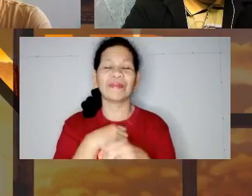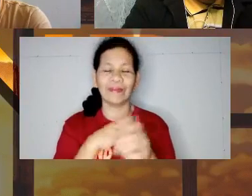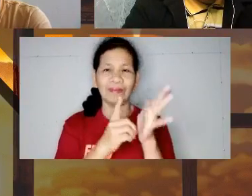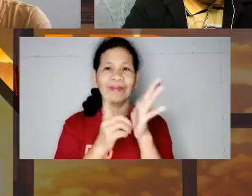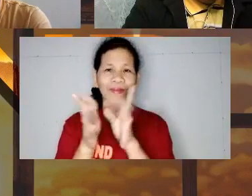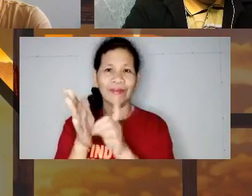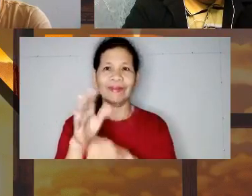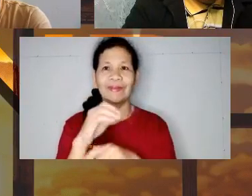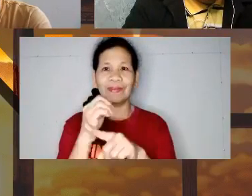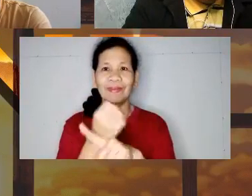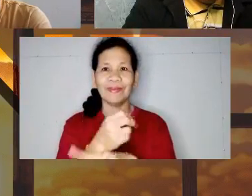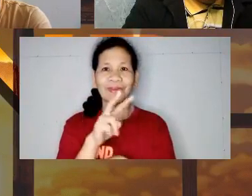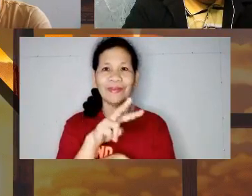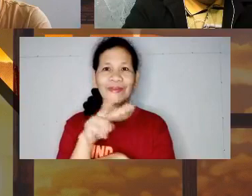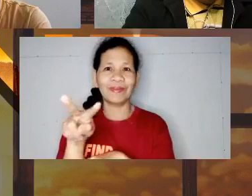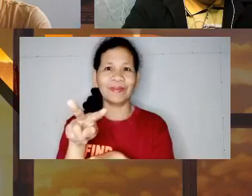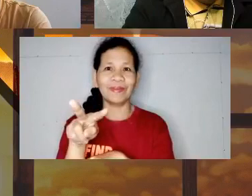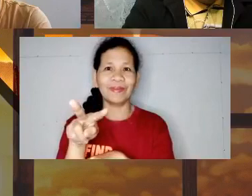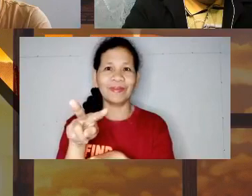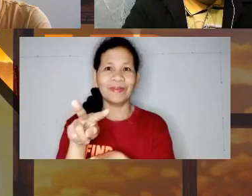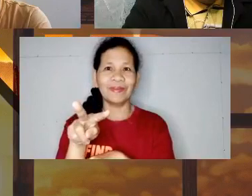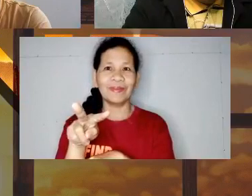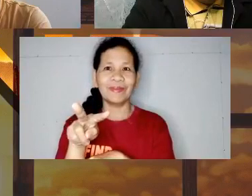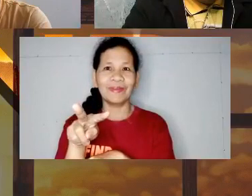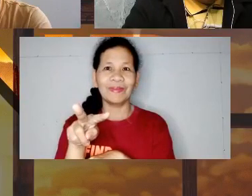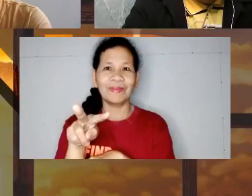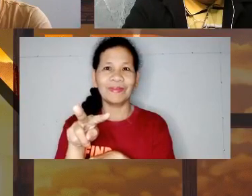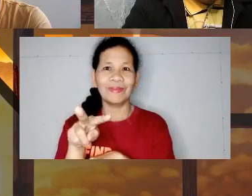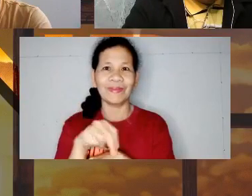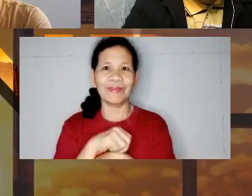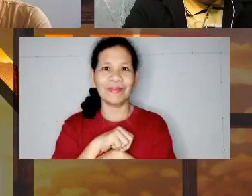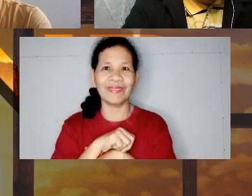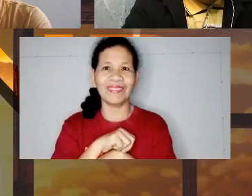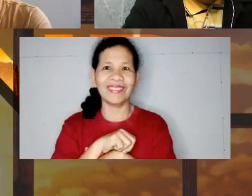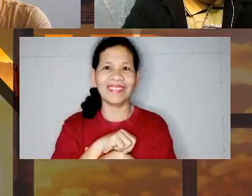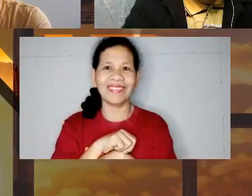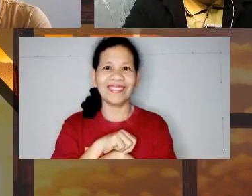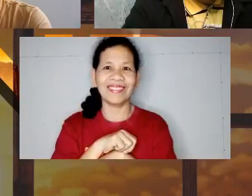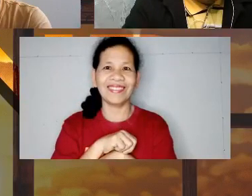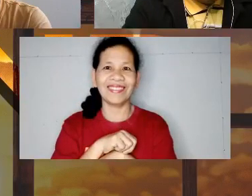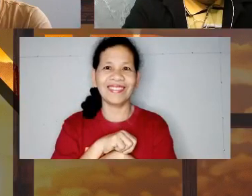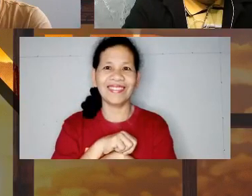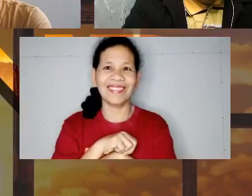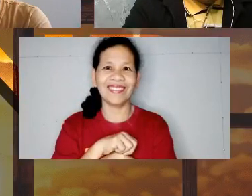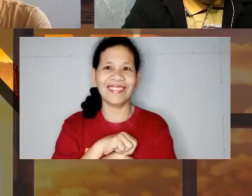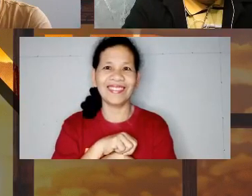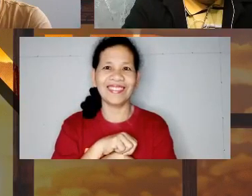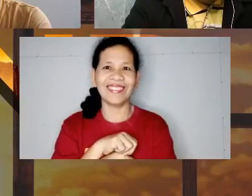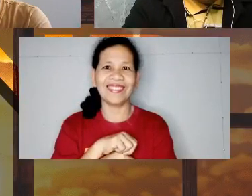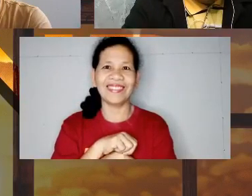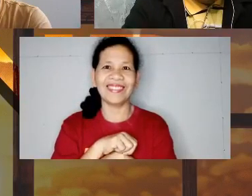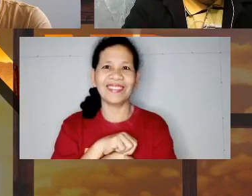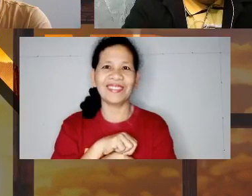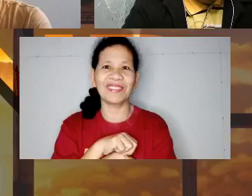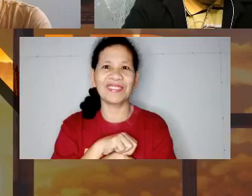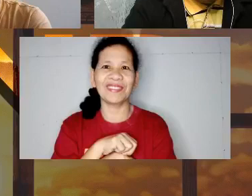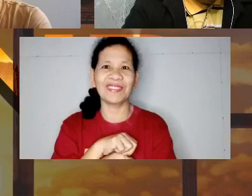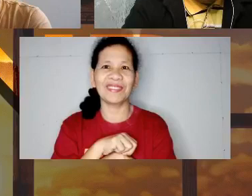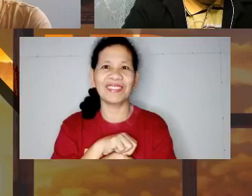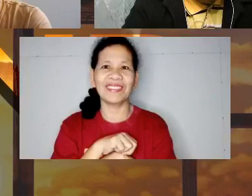22. Ang tawag, words of approval. Alam ninyo ang words of